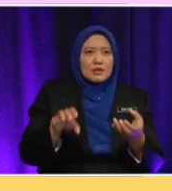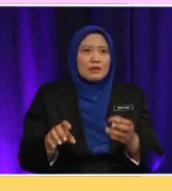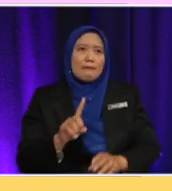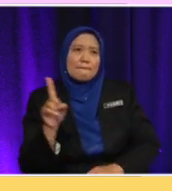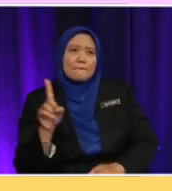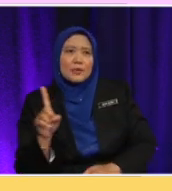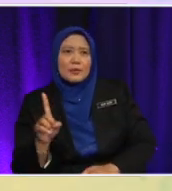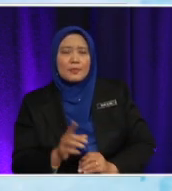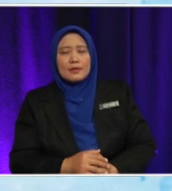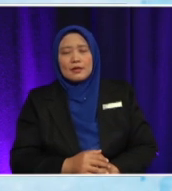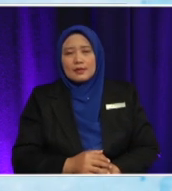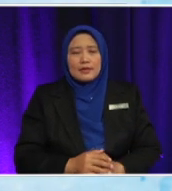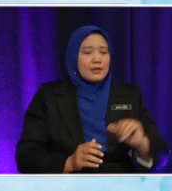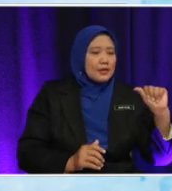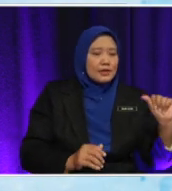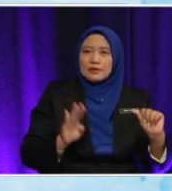diantara